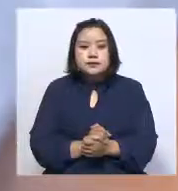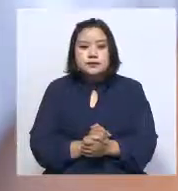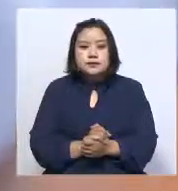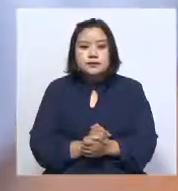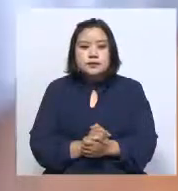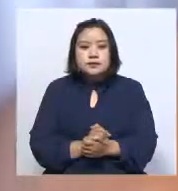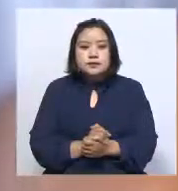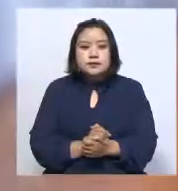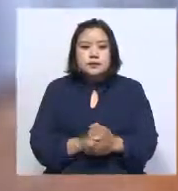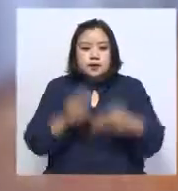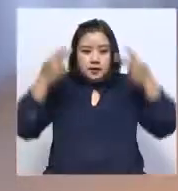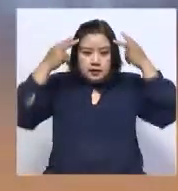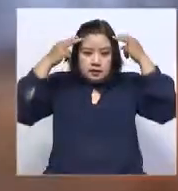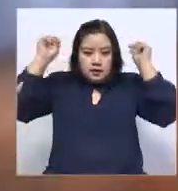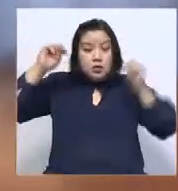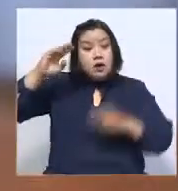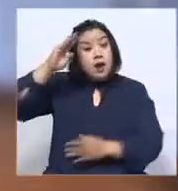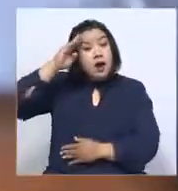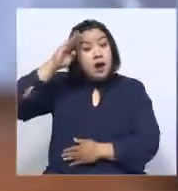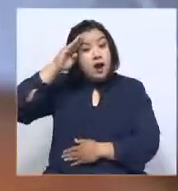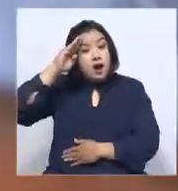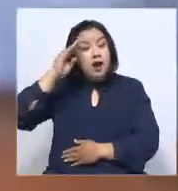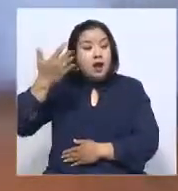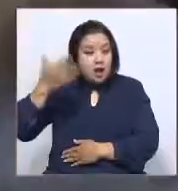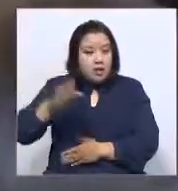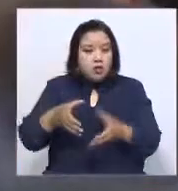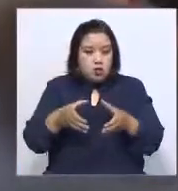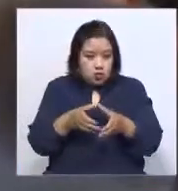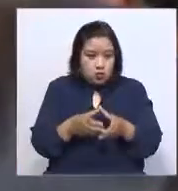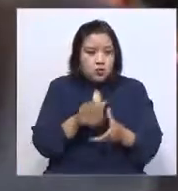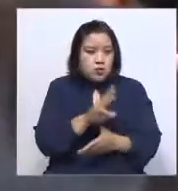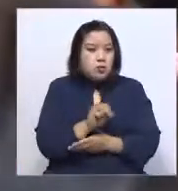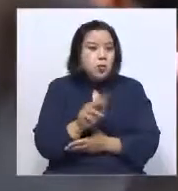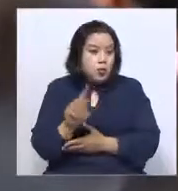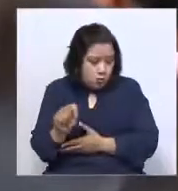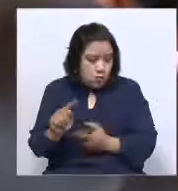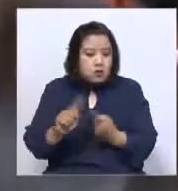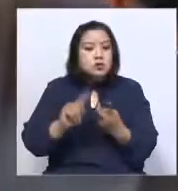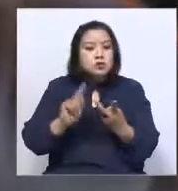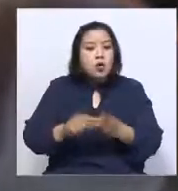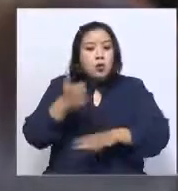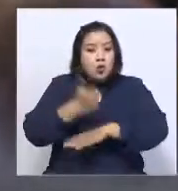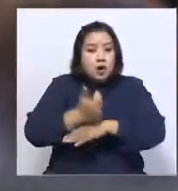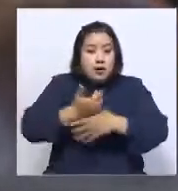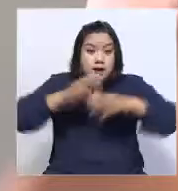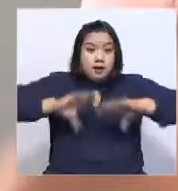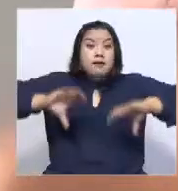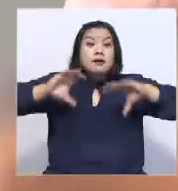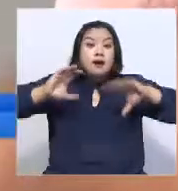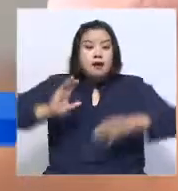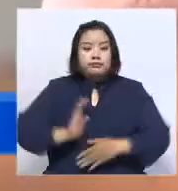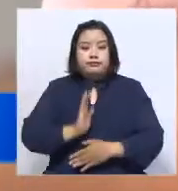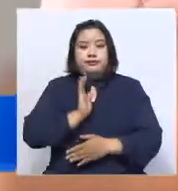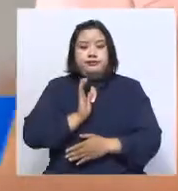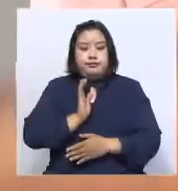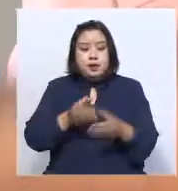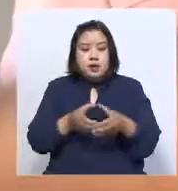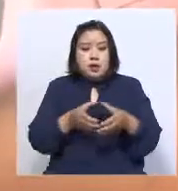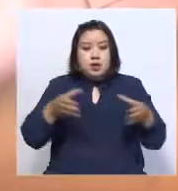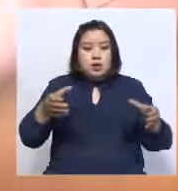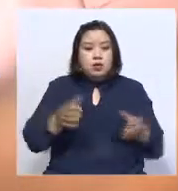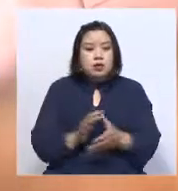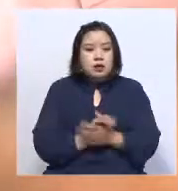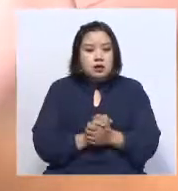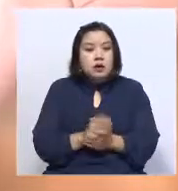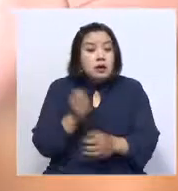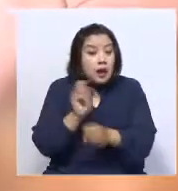โดยวันนี้นะคะพลเอกประยุทธ์จันทร์โอชานายกรัฐมนตรีก็นำคณะรัฐมนตรีผู้บัญชาการเหล่าทัพและข้าราชการระดับสูงนะคะรดน้ำขอพรพ